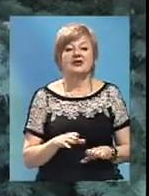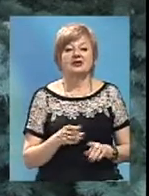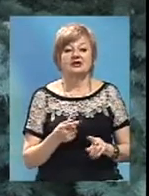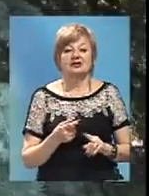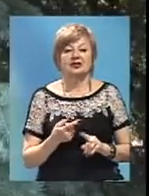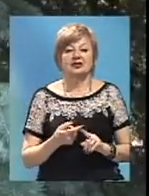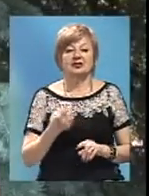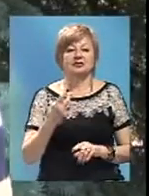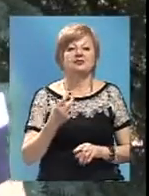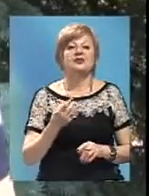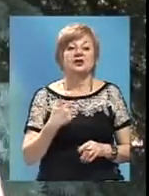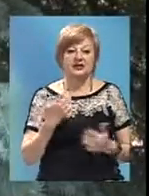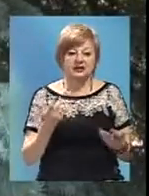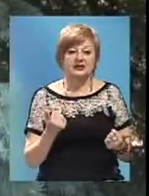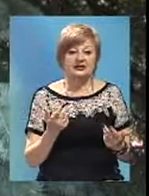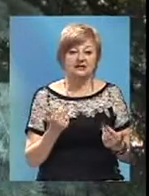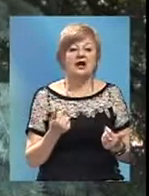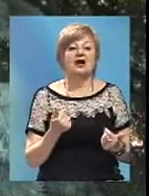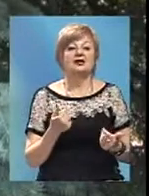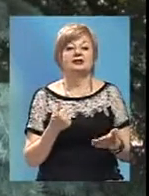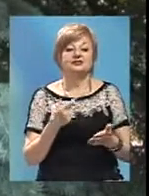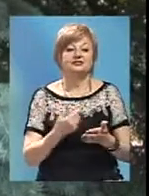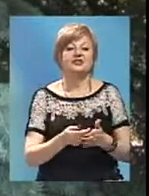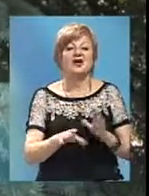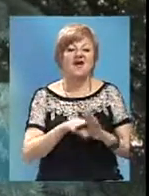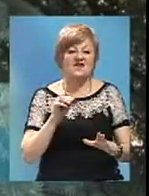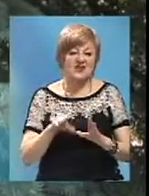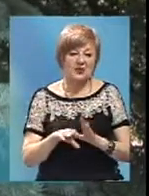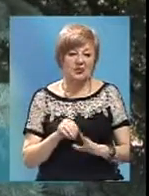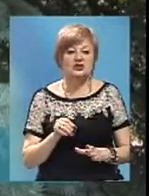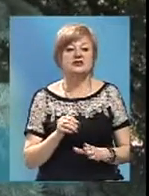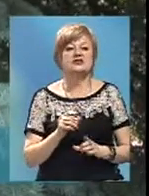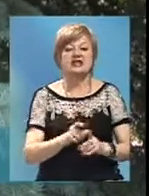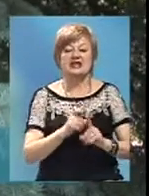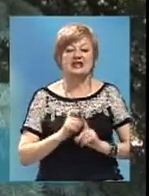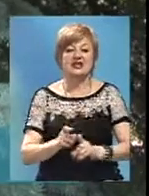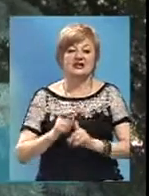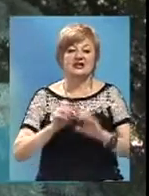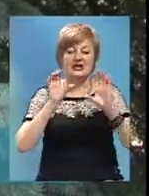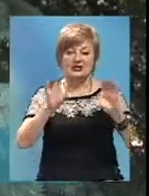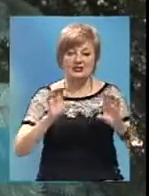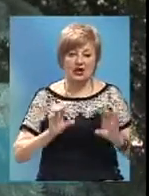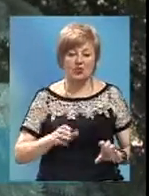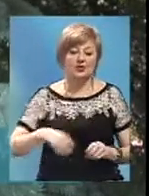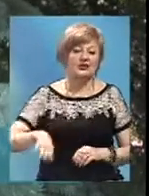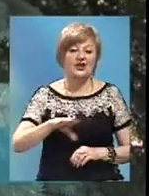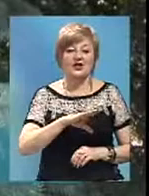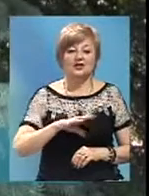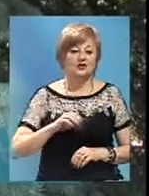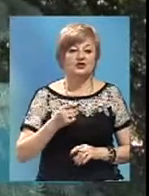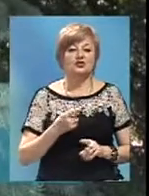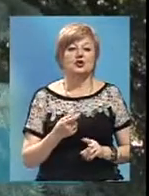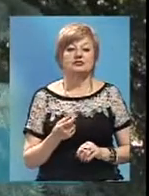там 220. Да, за підкуп виборців ні один чоловік за це не пострадав, не відповів законно. Тобто це все как бы Фількіні